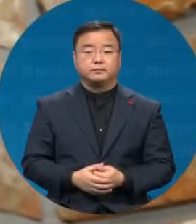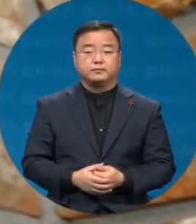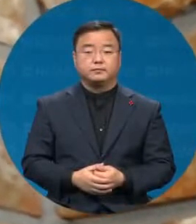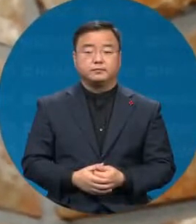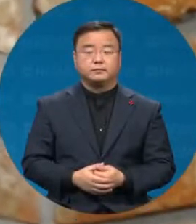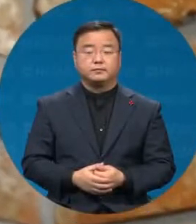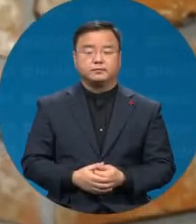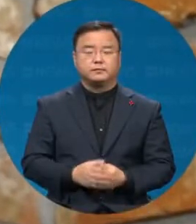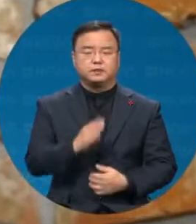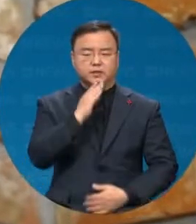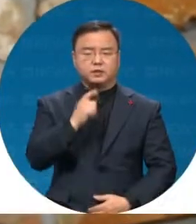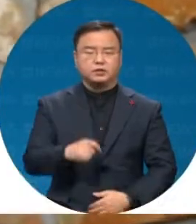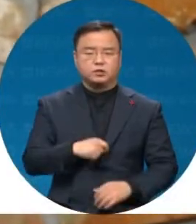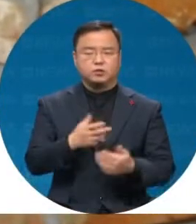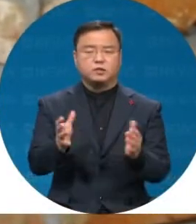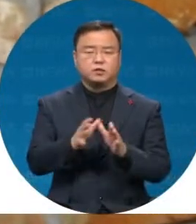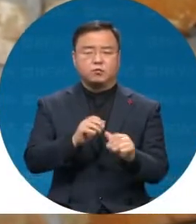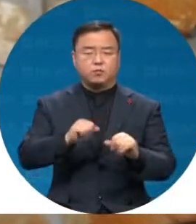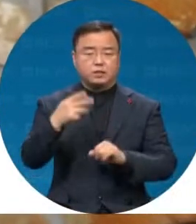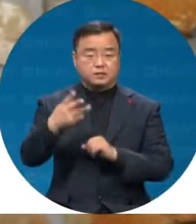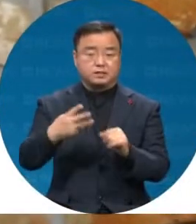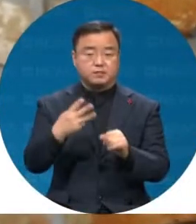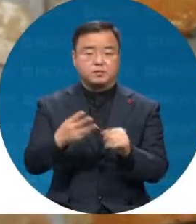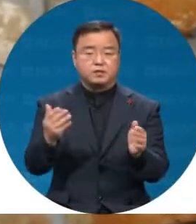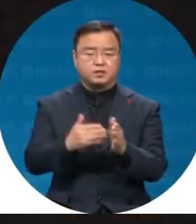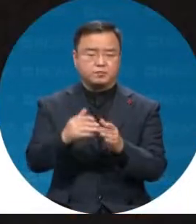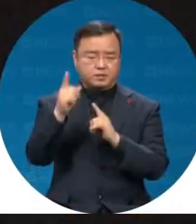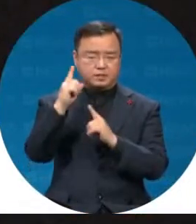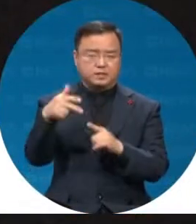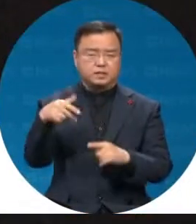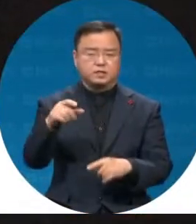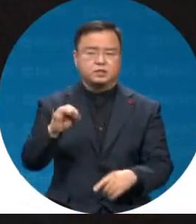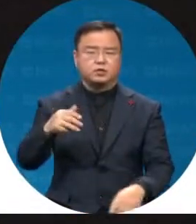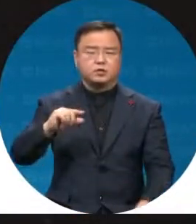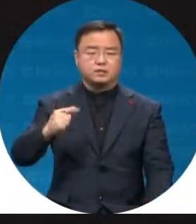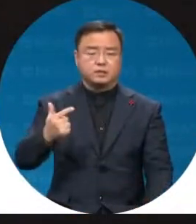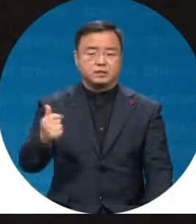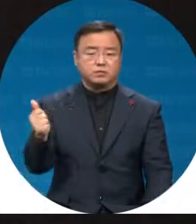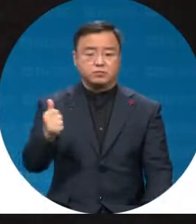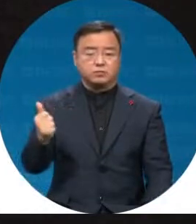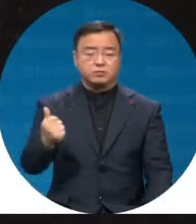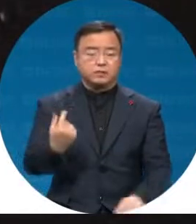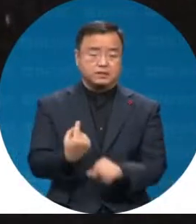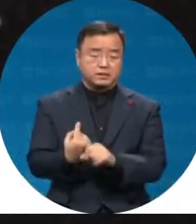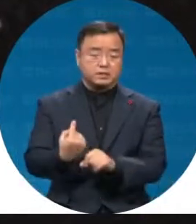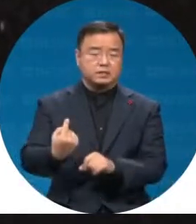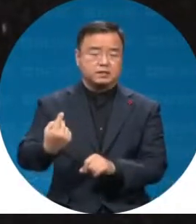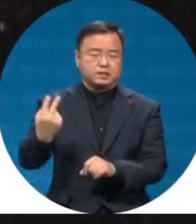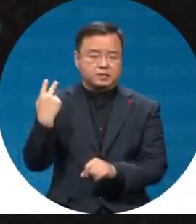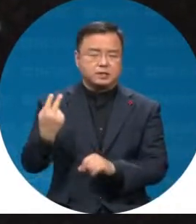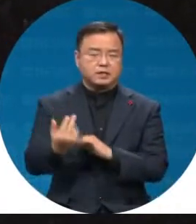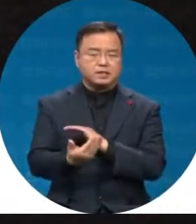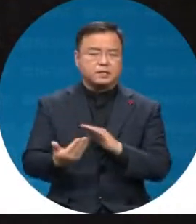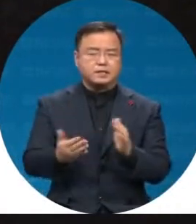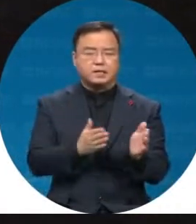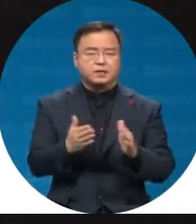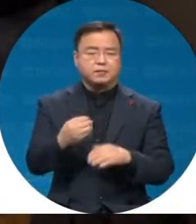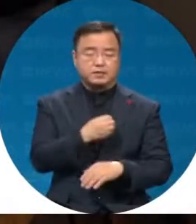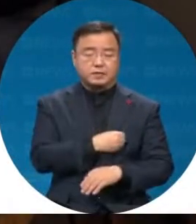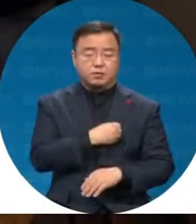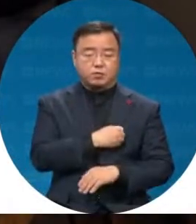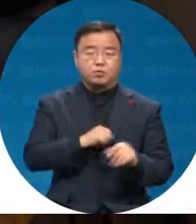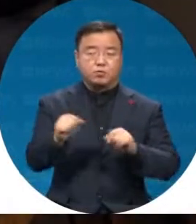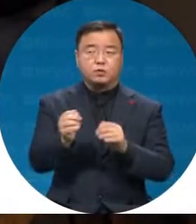정의당 활동 3년차인 이정 창구는 제작년 예비 다원 제도를 통해 정당 활동을 시작했습니다 정식당